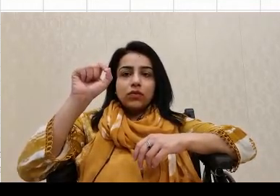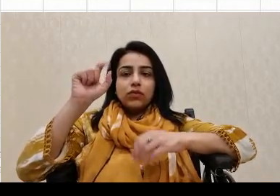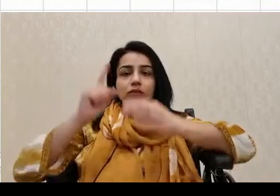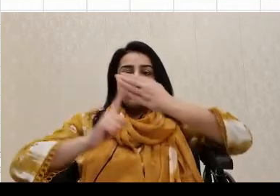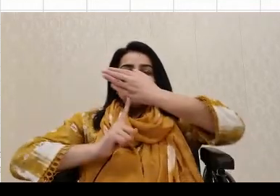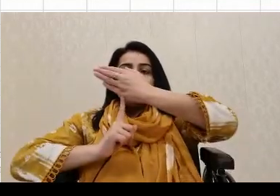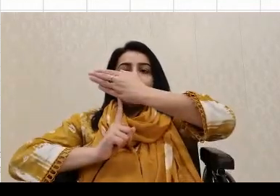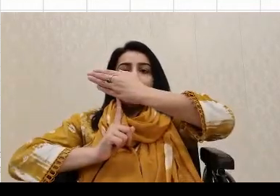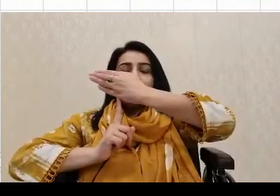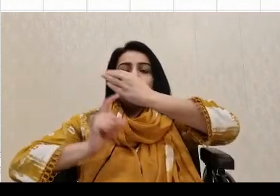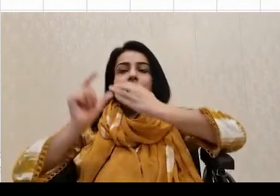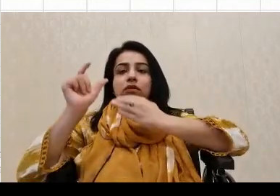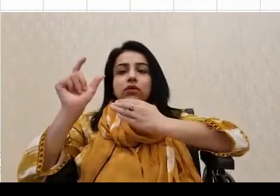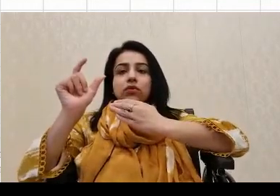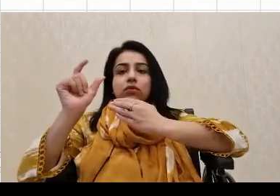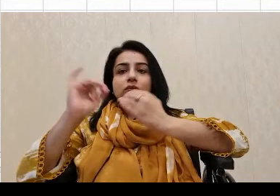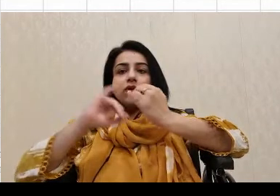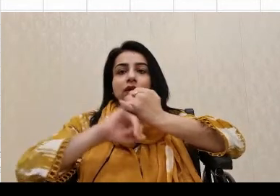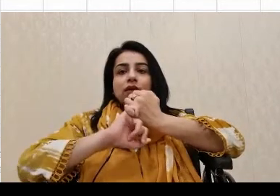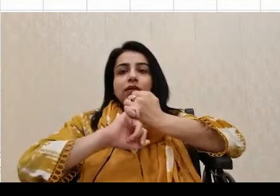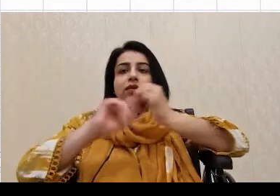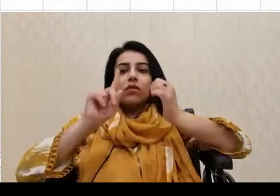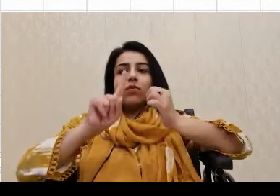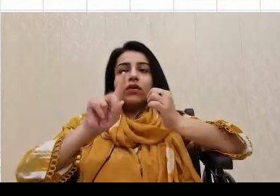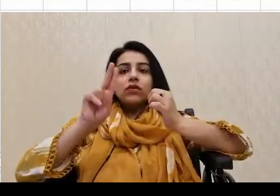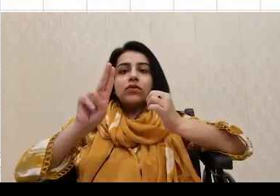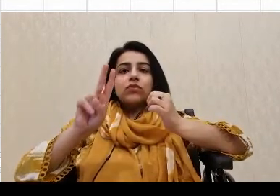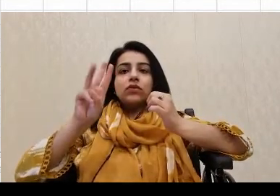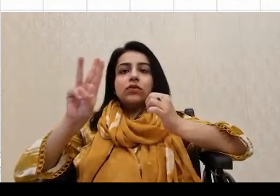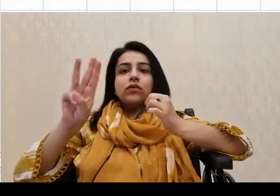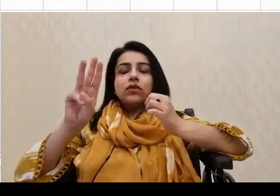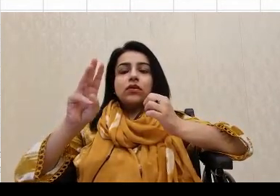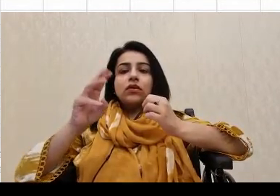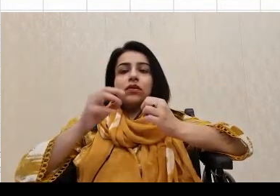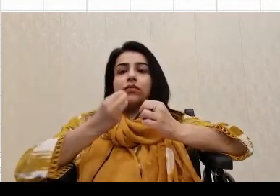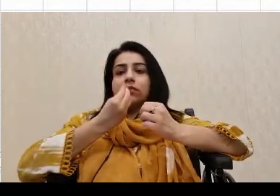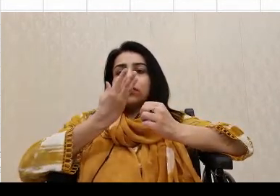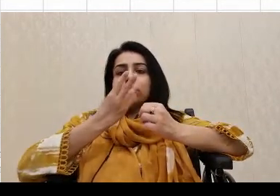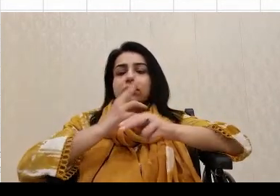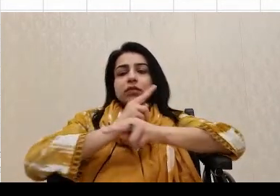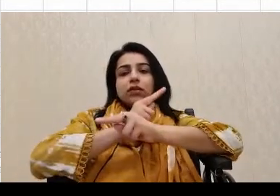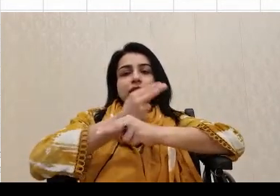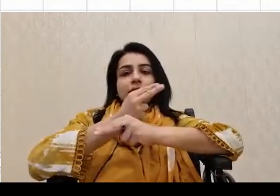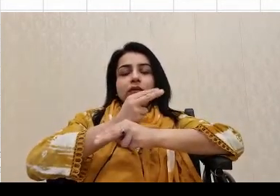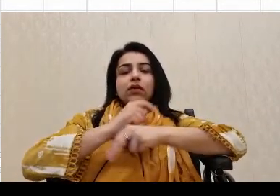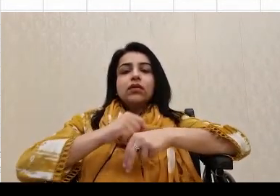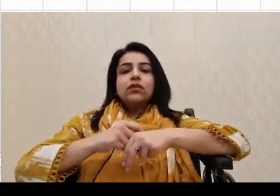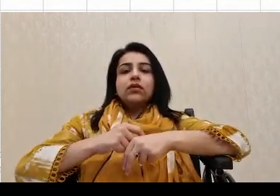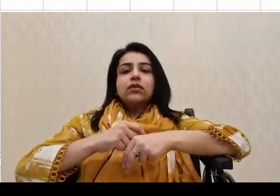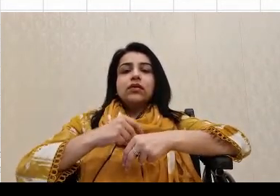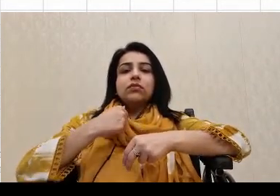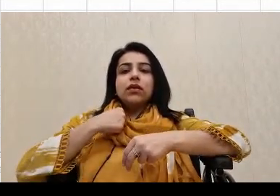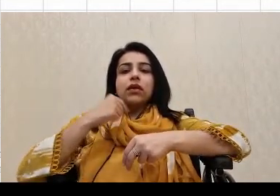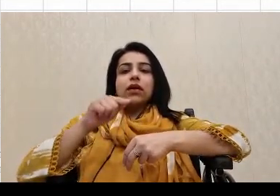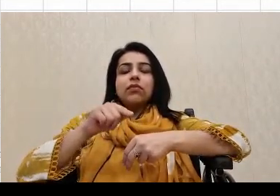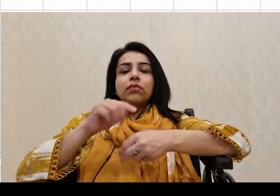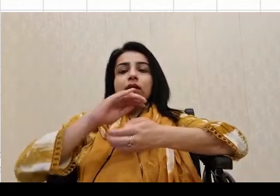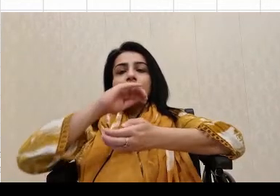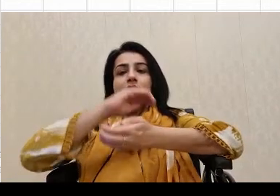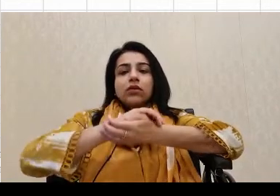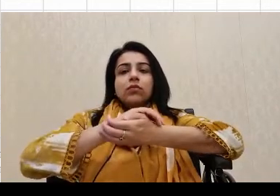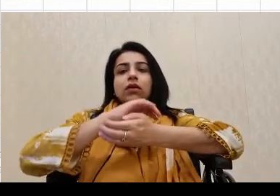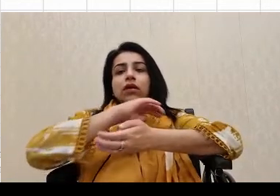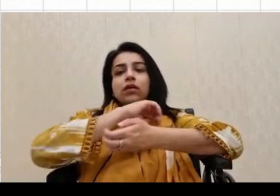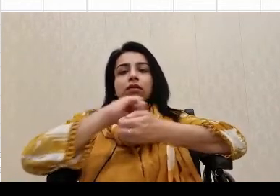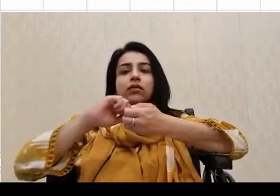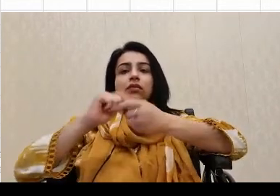पहले लोटस था। लोटस 1, 2, 3। लोटस आपको पता है कमल के फूल को कहते हैं, बड़ा ही खूबसूरत सा फूल होता है, उसको कहते हैं।